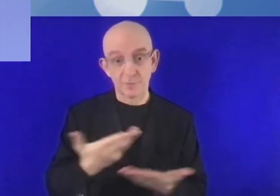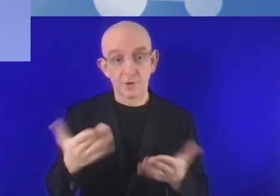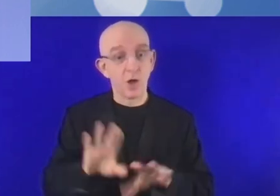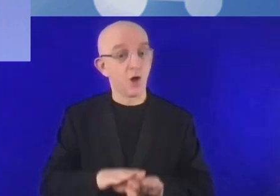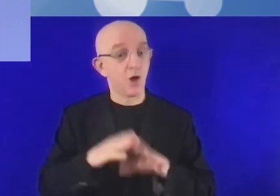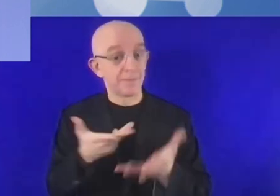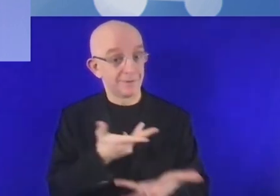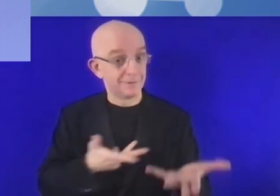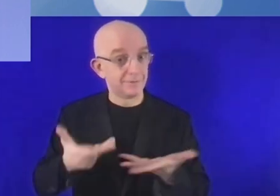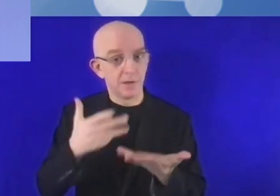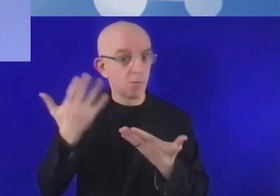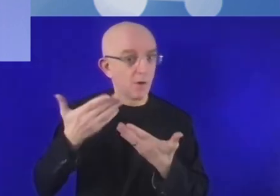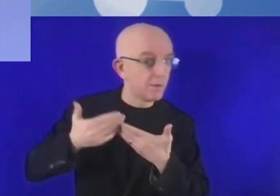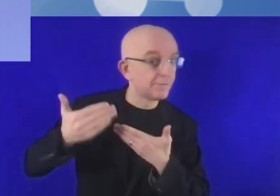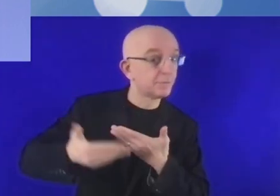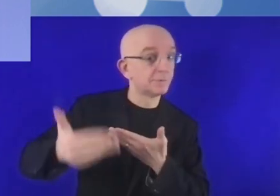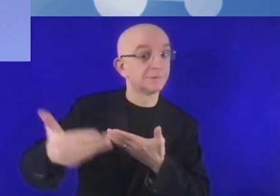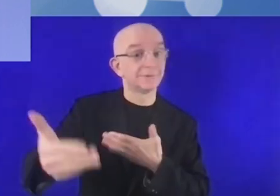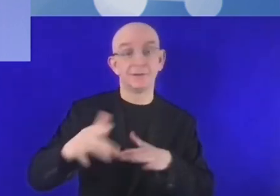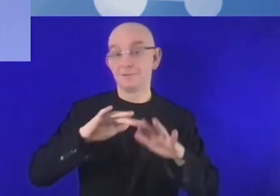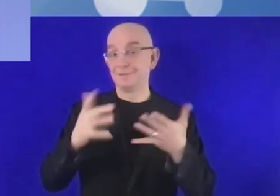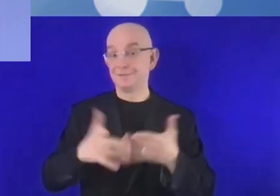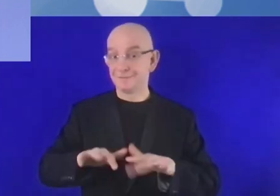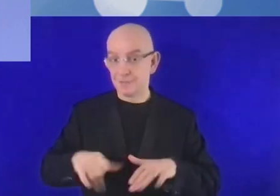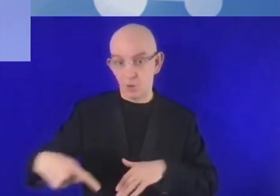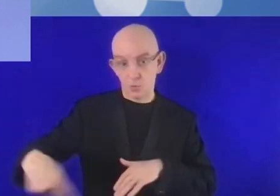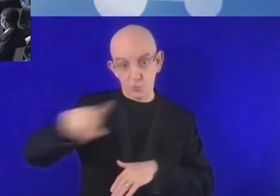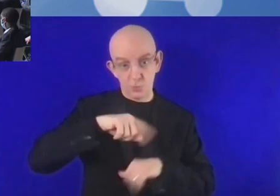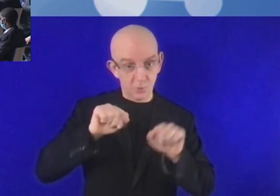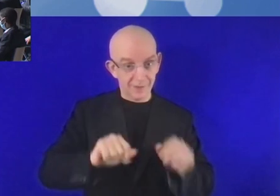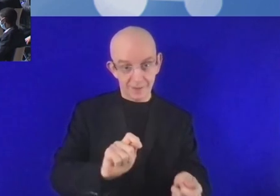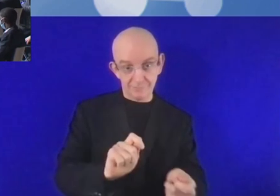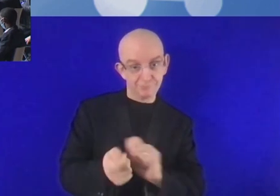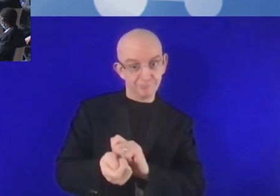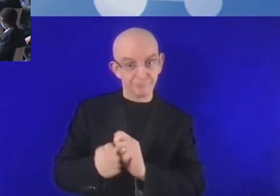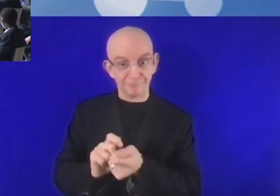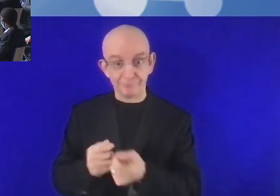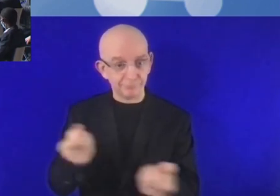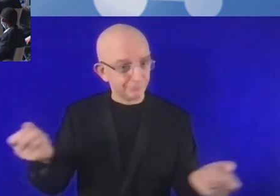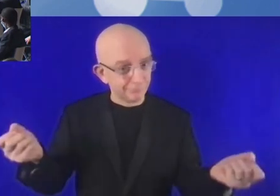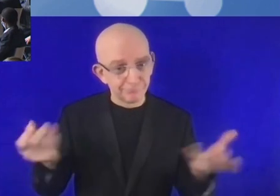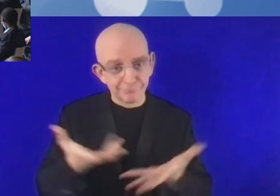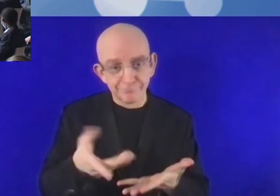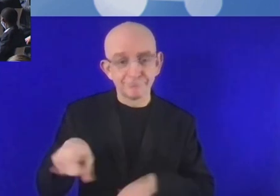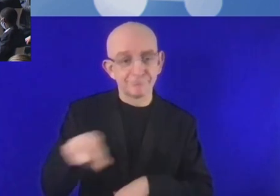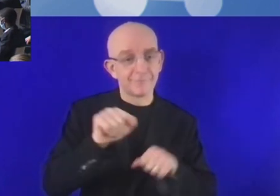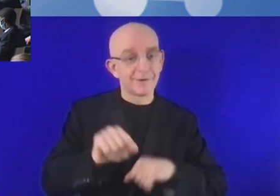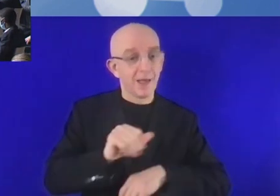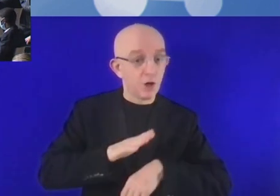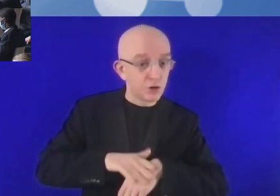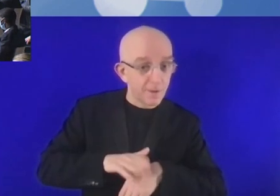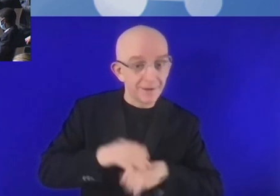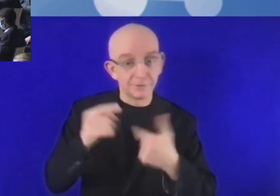na temat przyszłości internetu, a więc każdy może w sposób